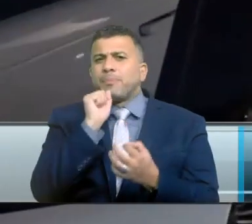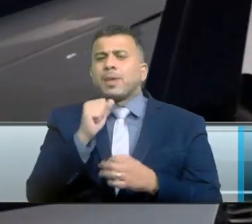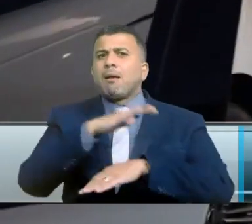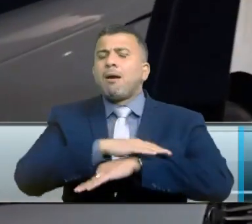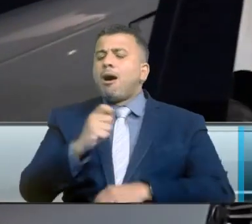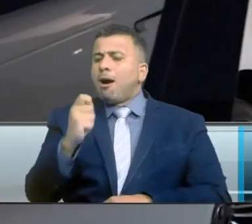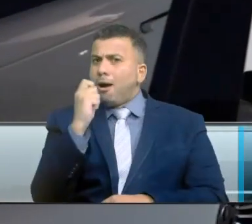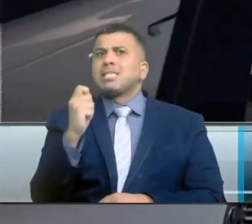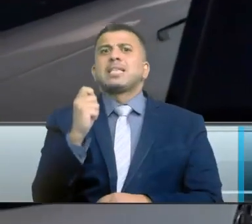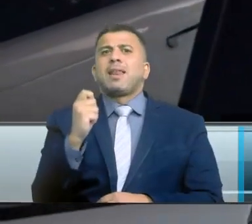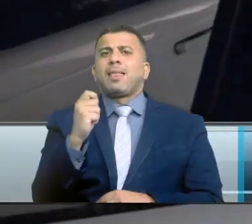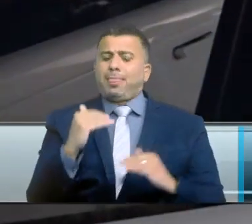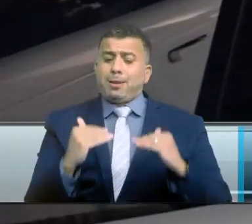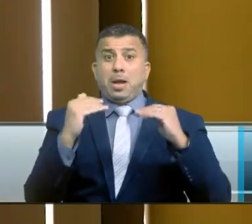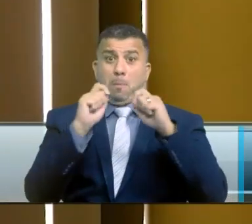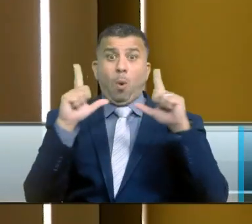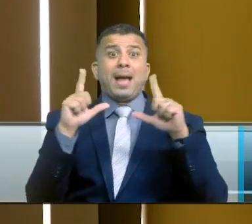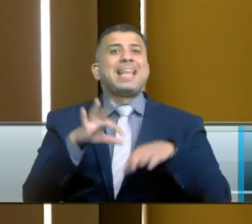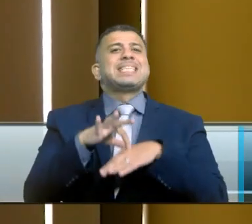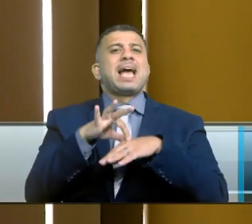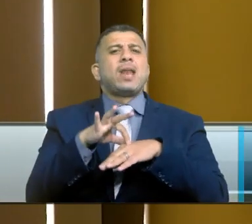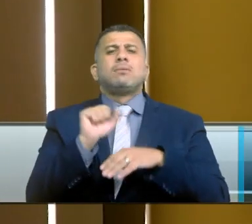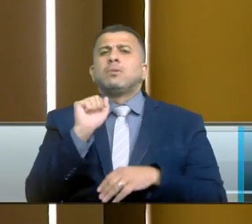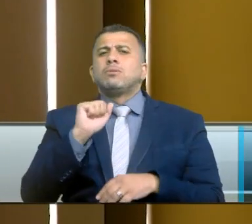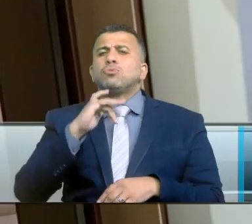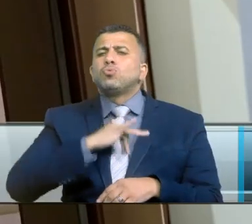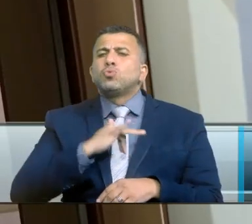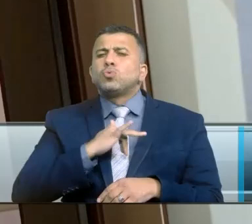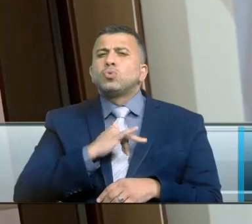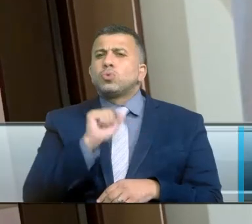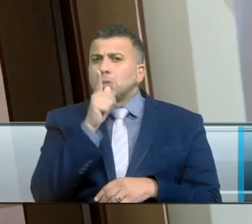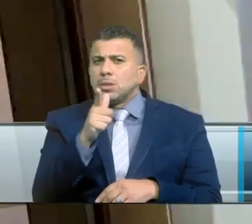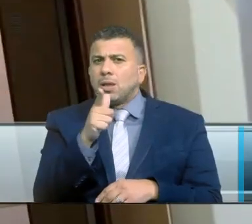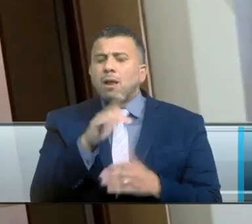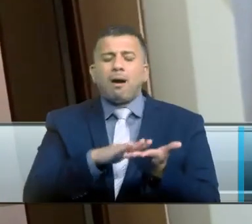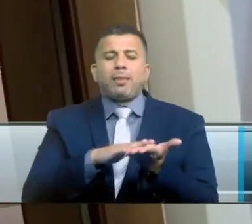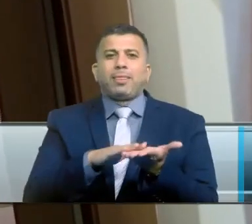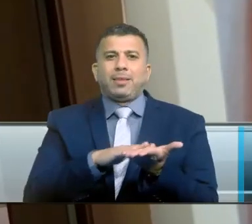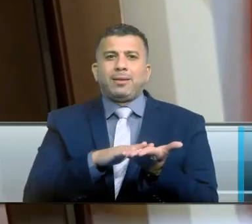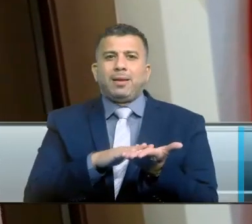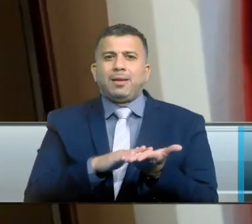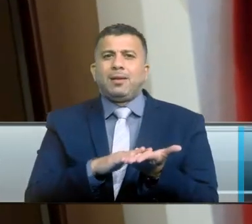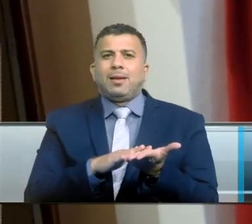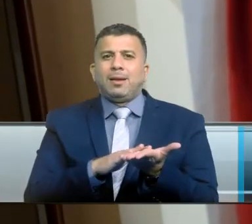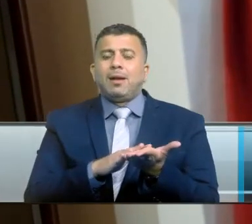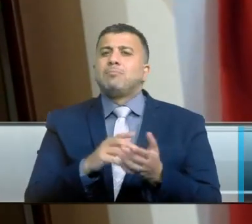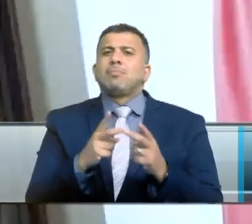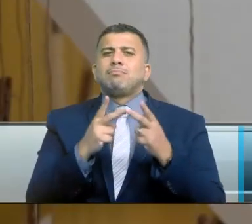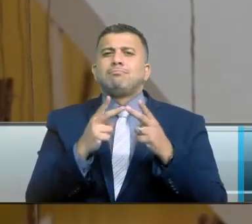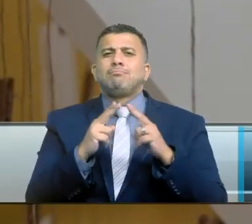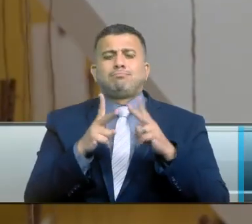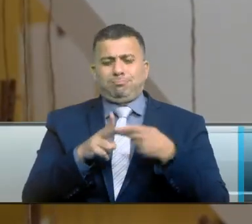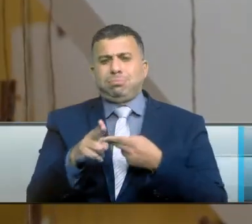القيم الاصيله التي ترتقي بوعي الانسان وجوهر وجوده على الارض جاء ذلك